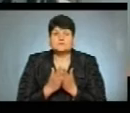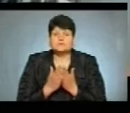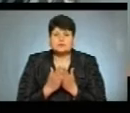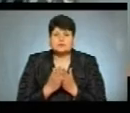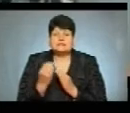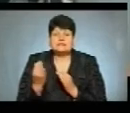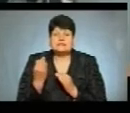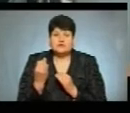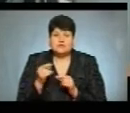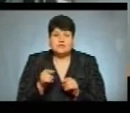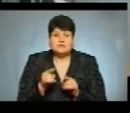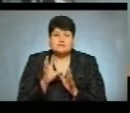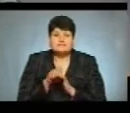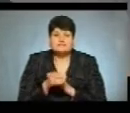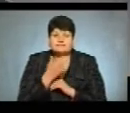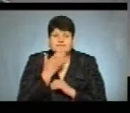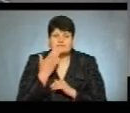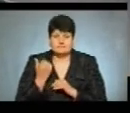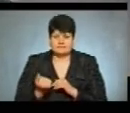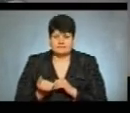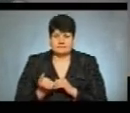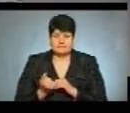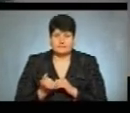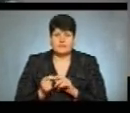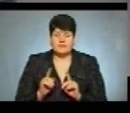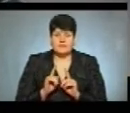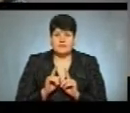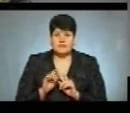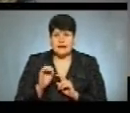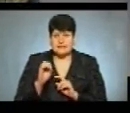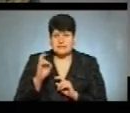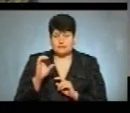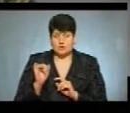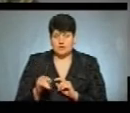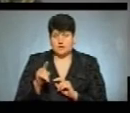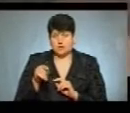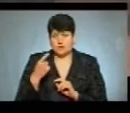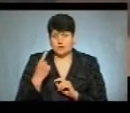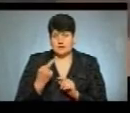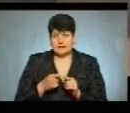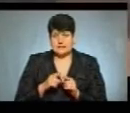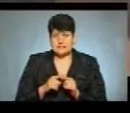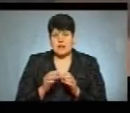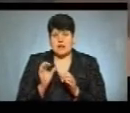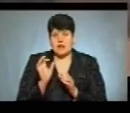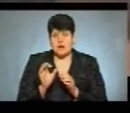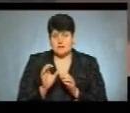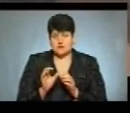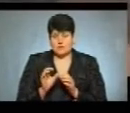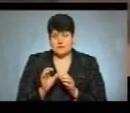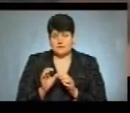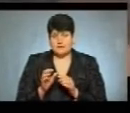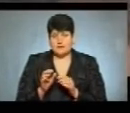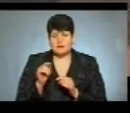в підручник з історії їх не включать всі. Експонат, як то кажуть, номер один з цієї колекції – це капсула. Капсула,